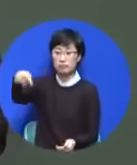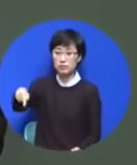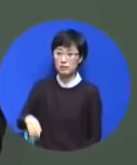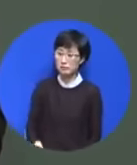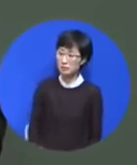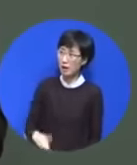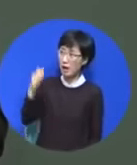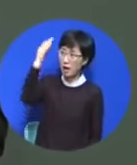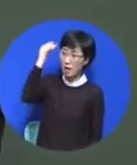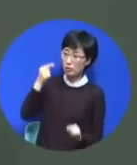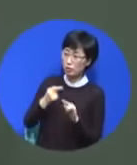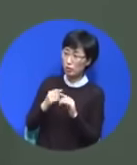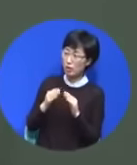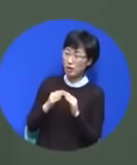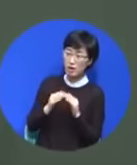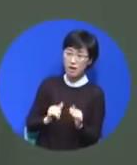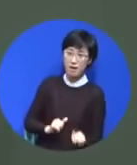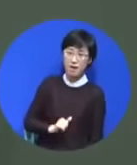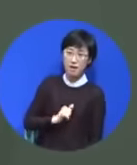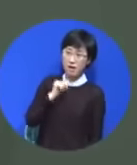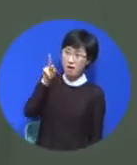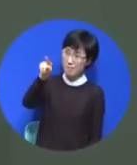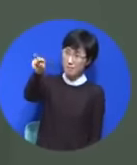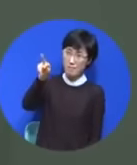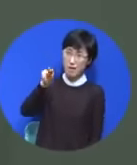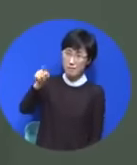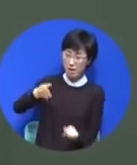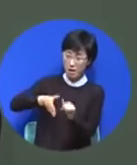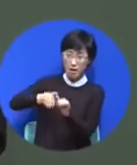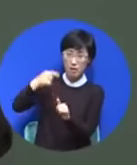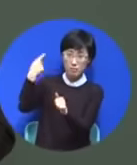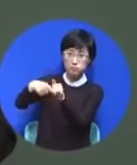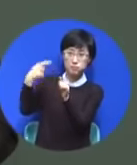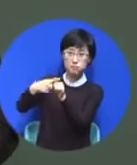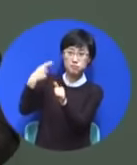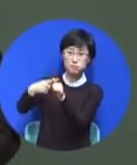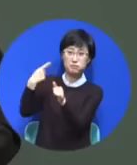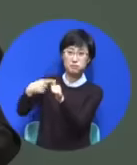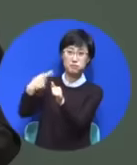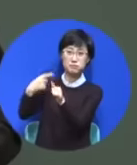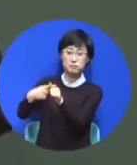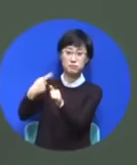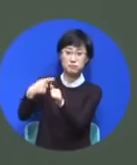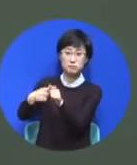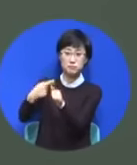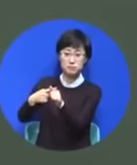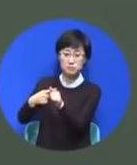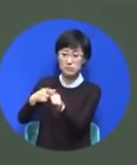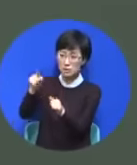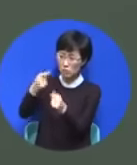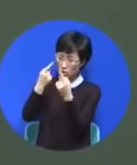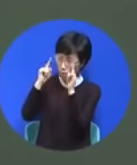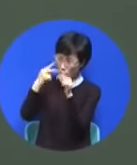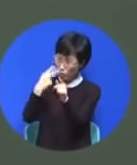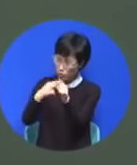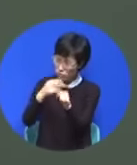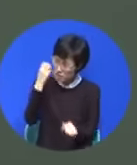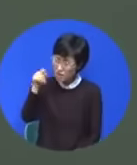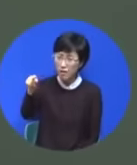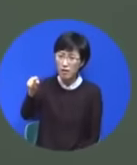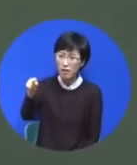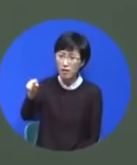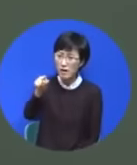있다 그래도 막 들고 일 거 그때만 해도 저 교수 왜 저런 말 하냐